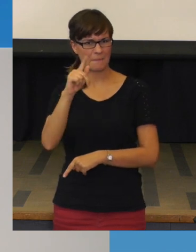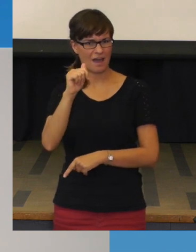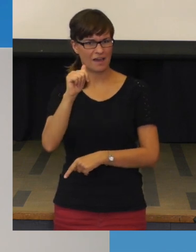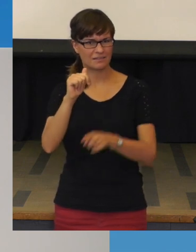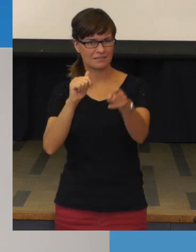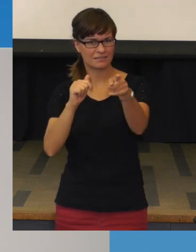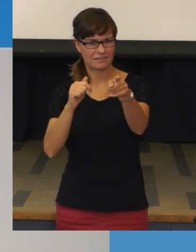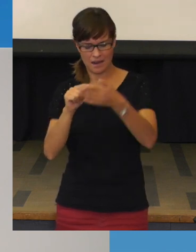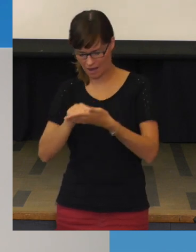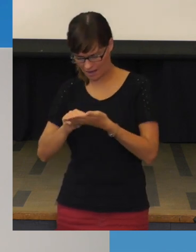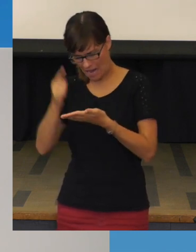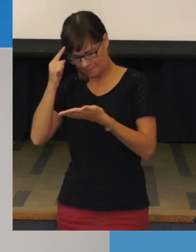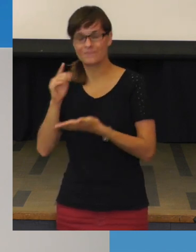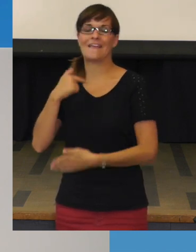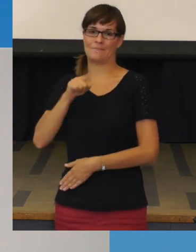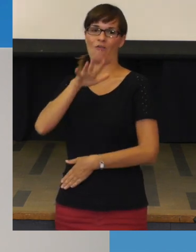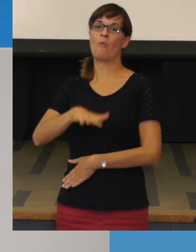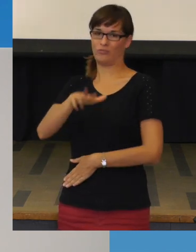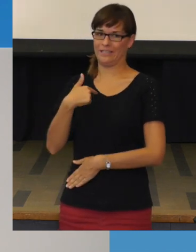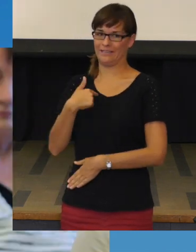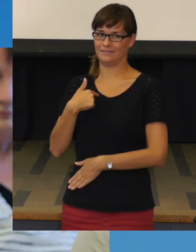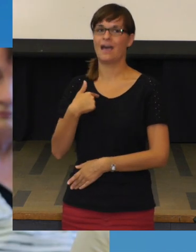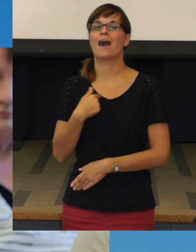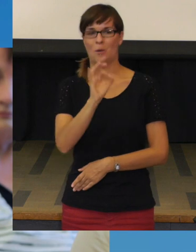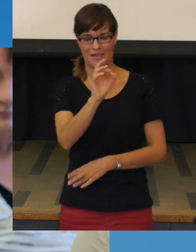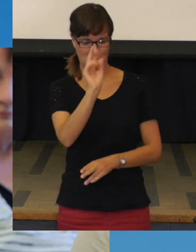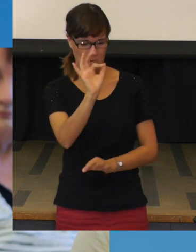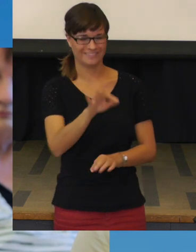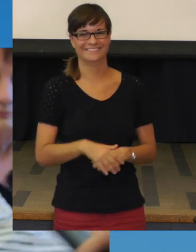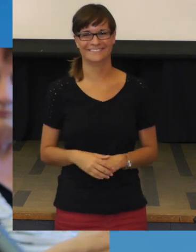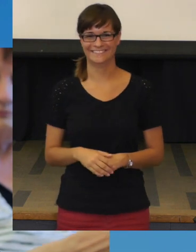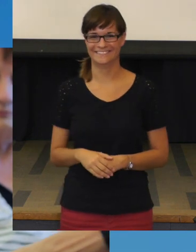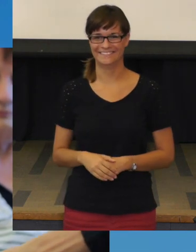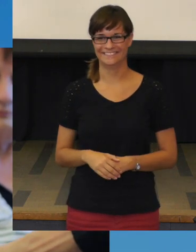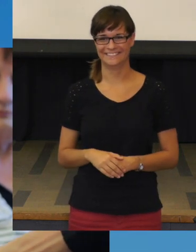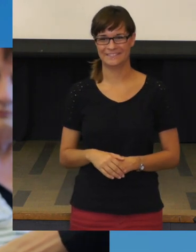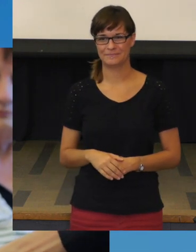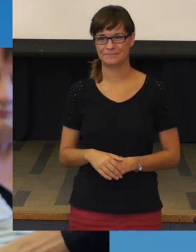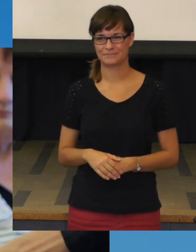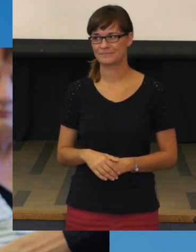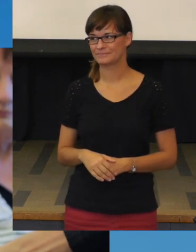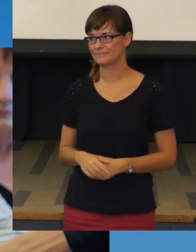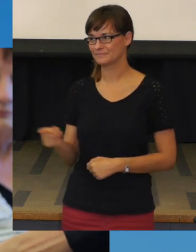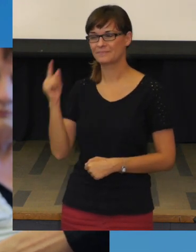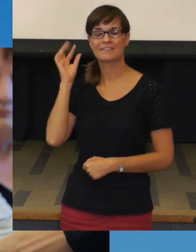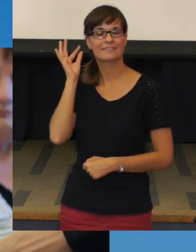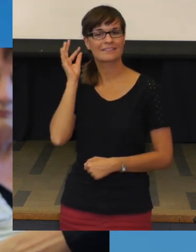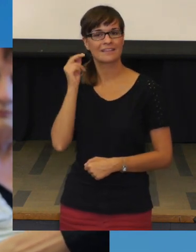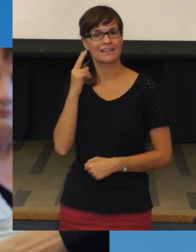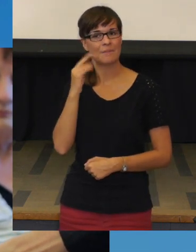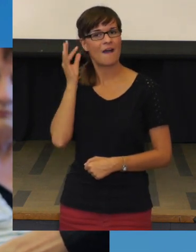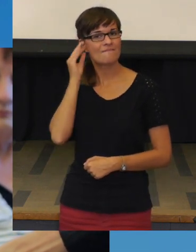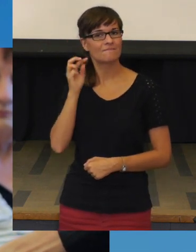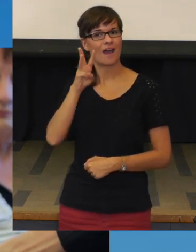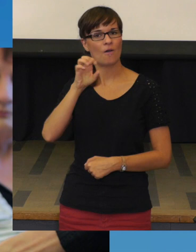15, ja, das passt. Gut, haben wir auch das geklärt. Mein Name ist Lydia Wicker und ich habe schon